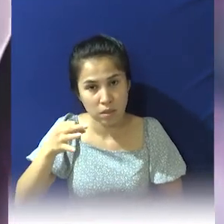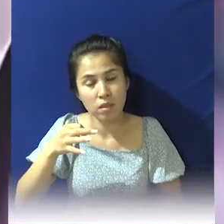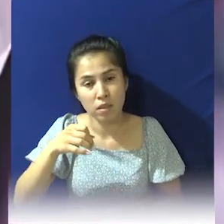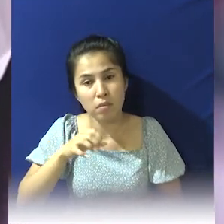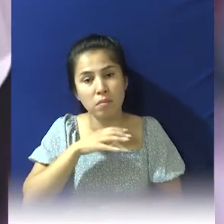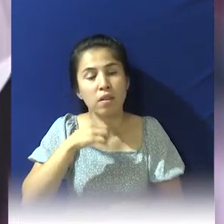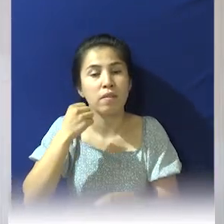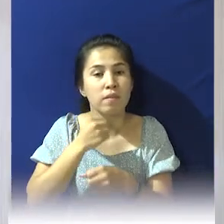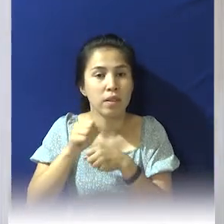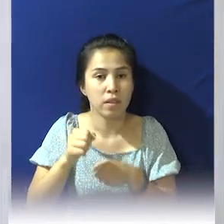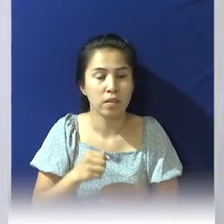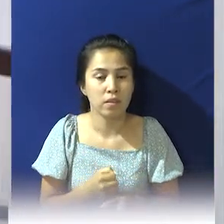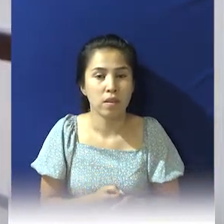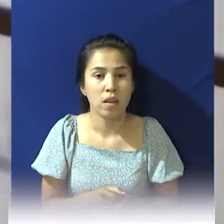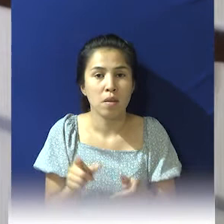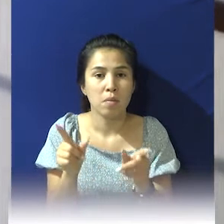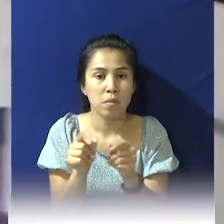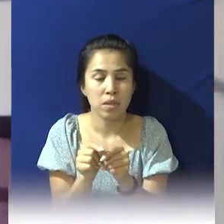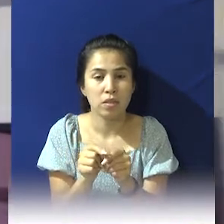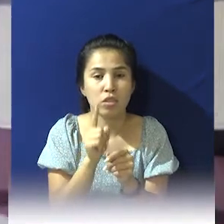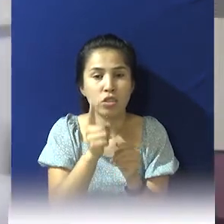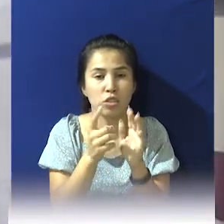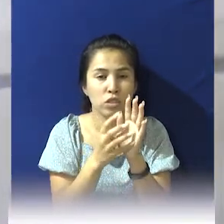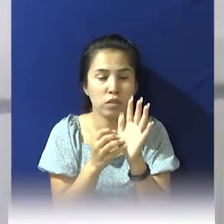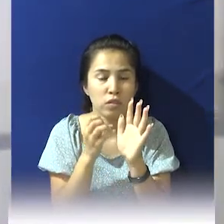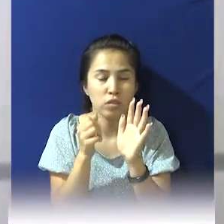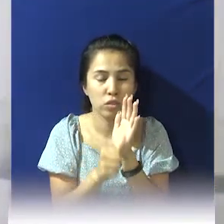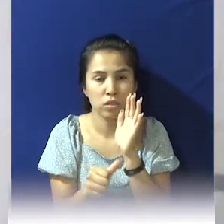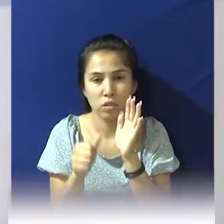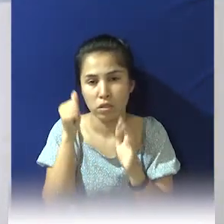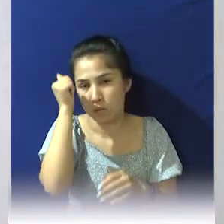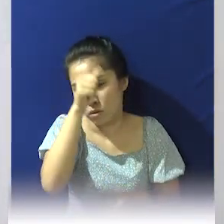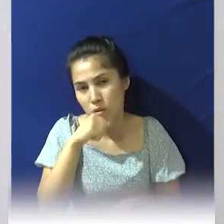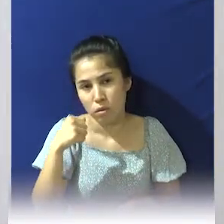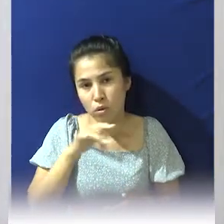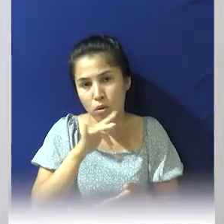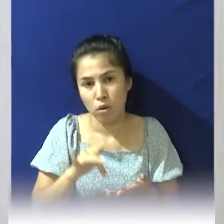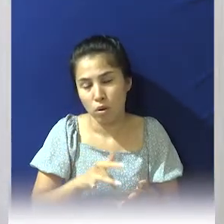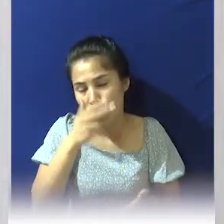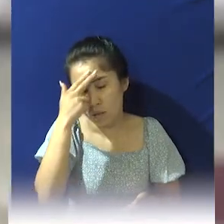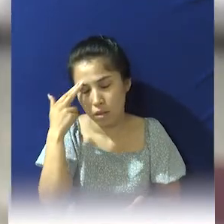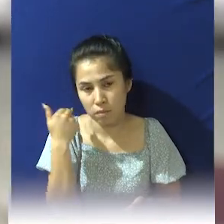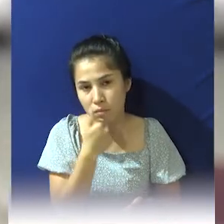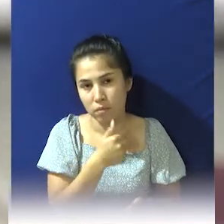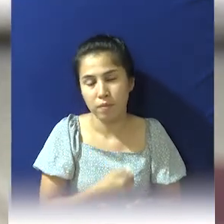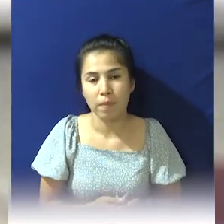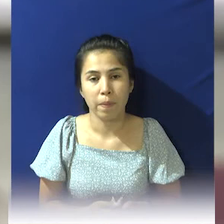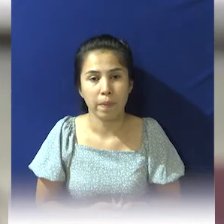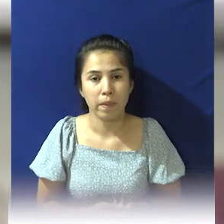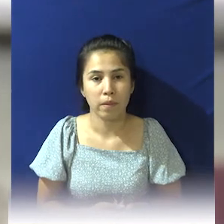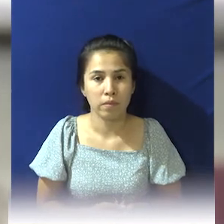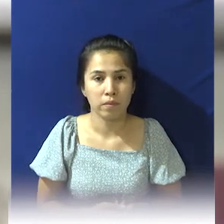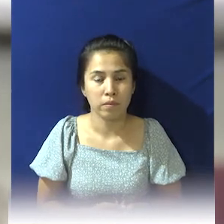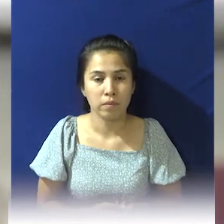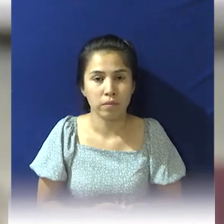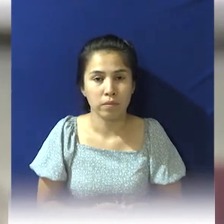немец Клаус Зерта, победивший в академической гребле в парных двойках на Олимпиаде 1960 года в Риме.